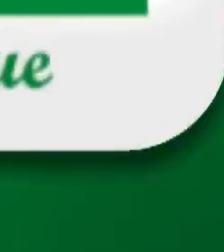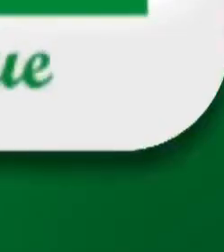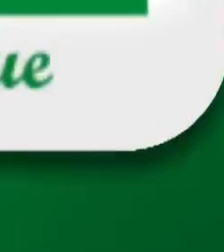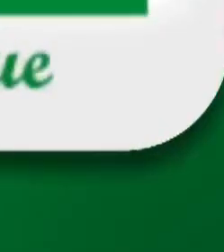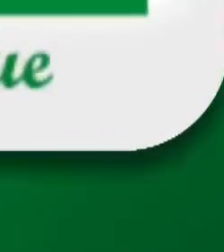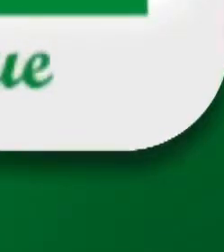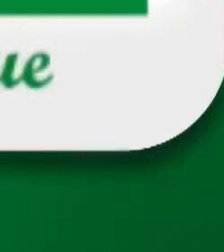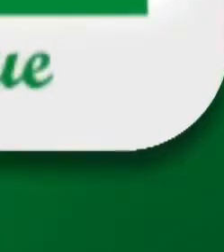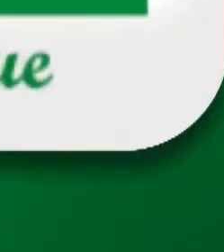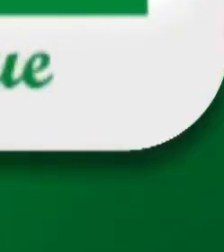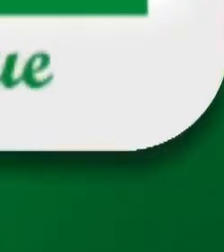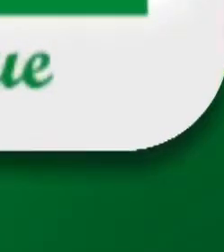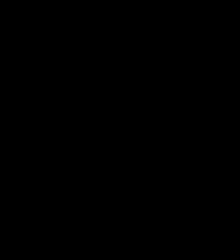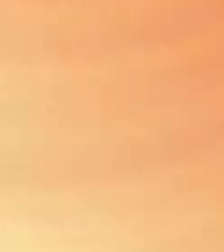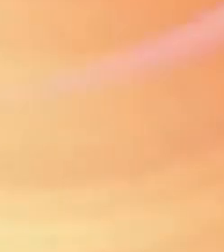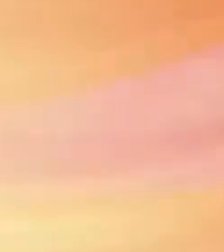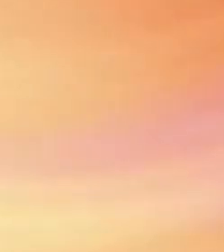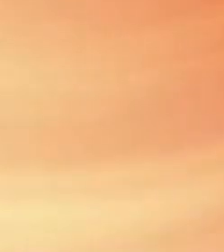uigithia.